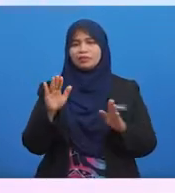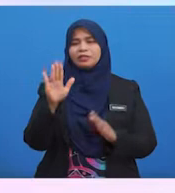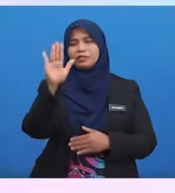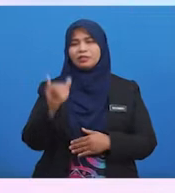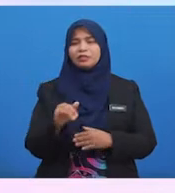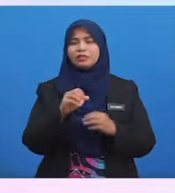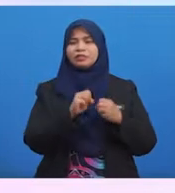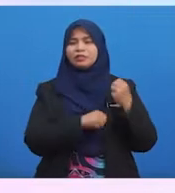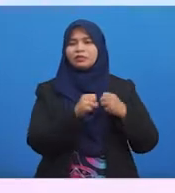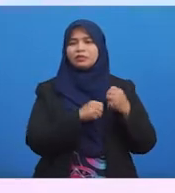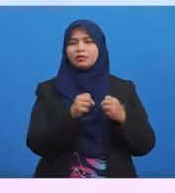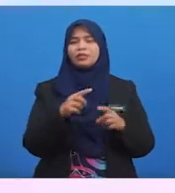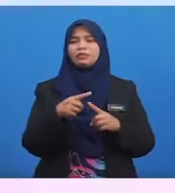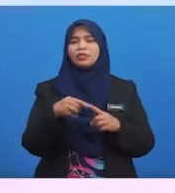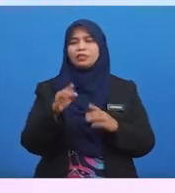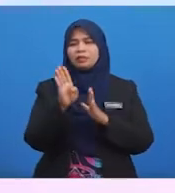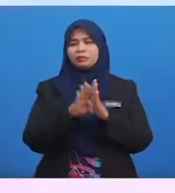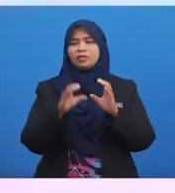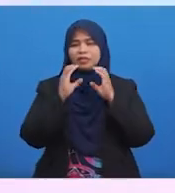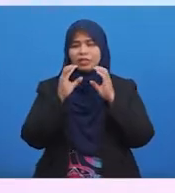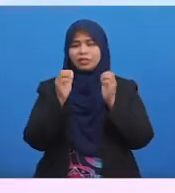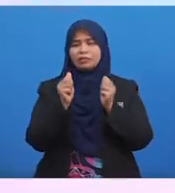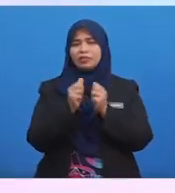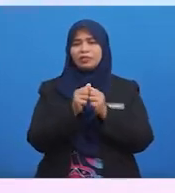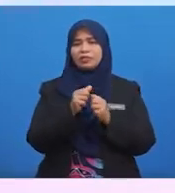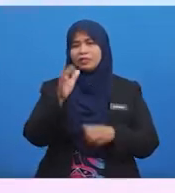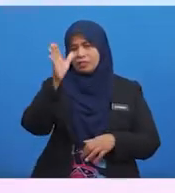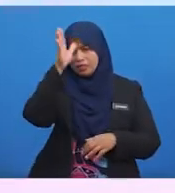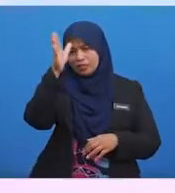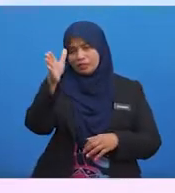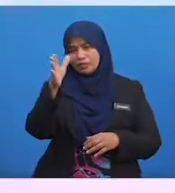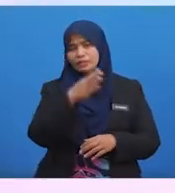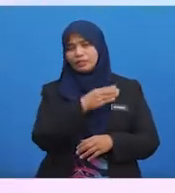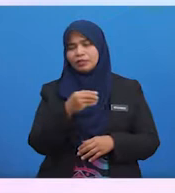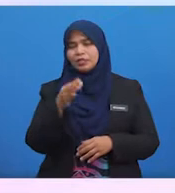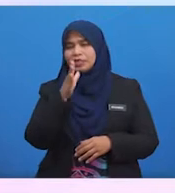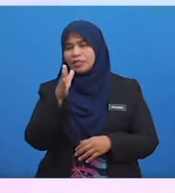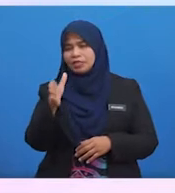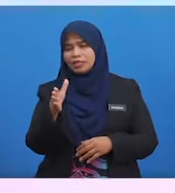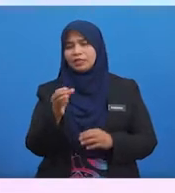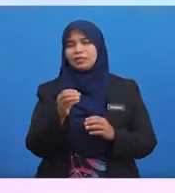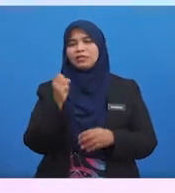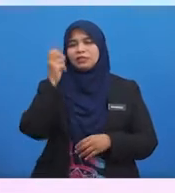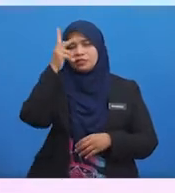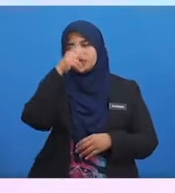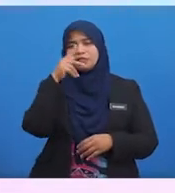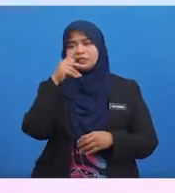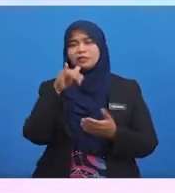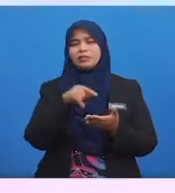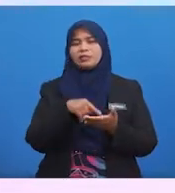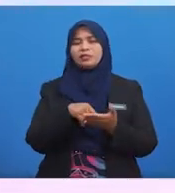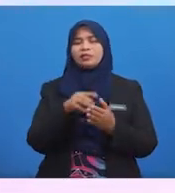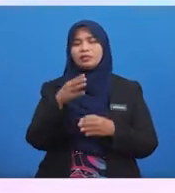bercakap dengan datuk dan nenek sikap ini membuatkan mereka disayangi oleh